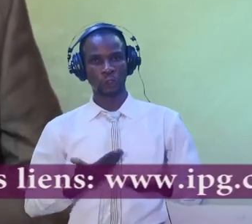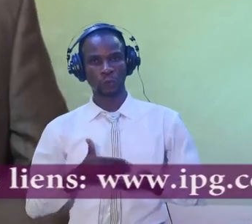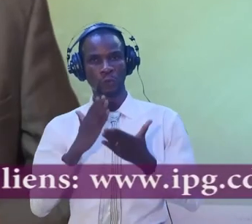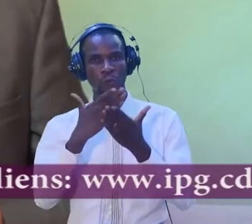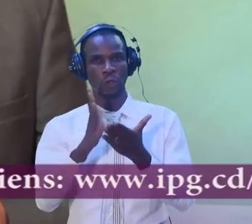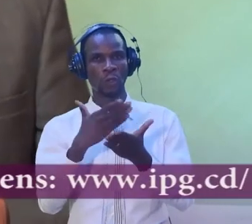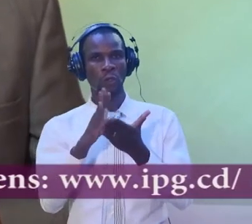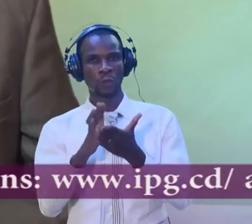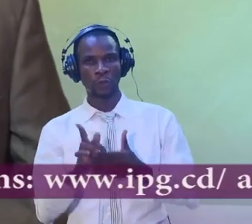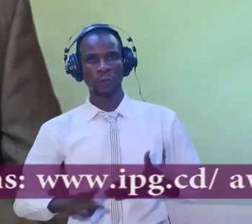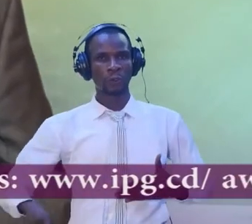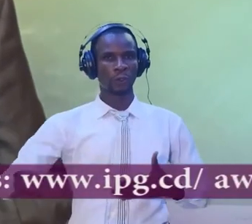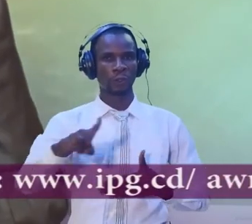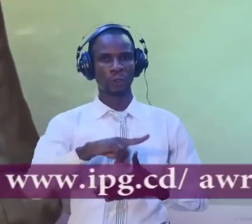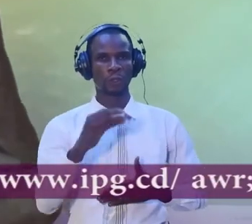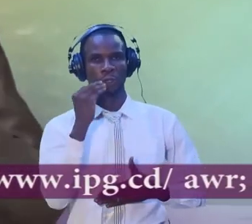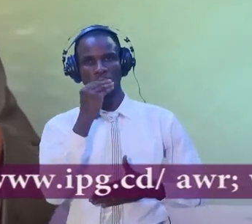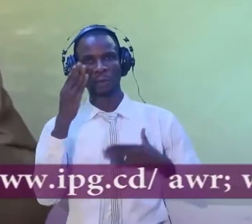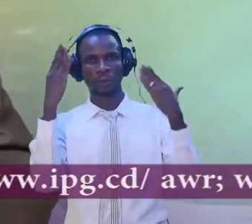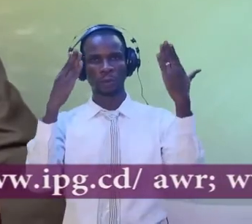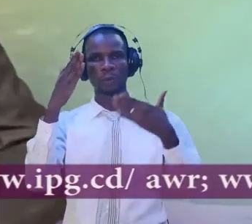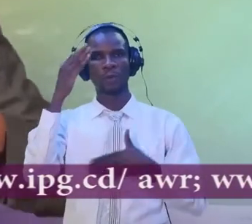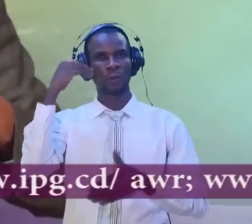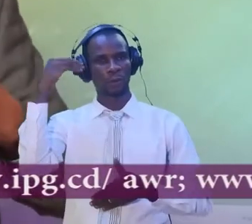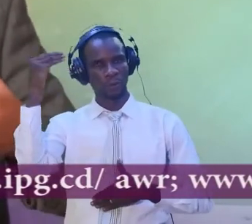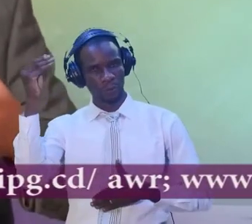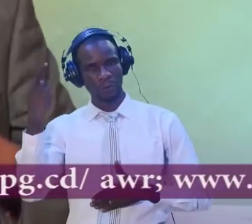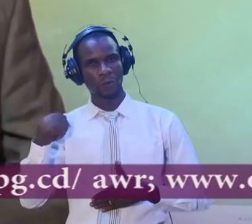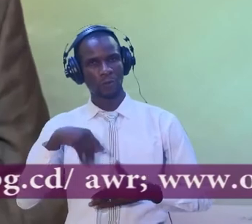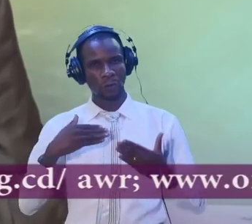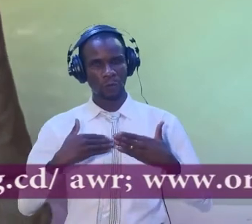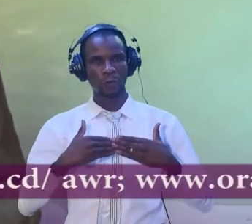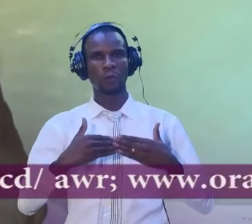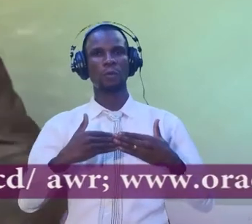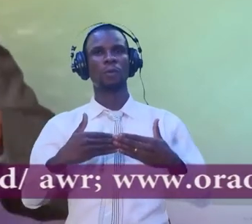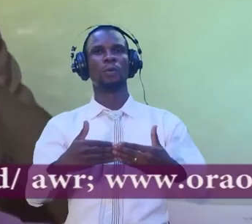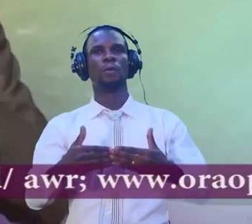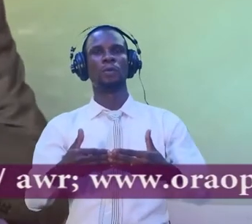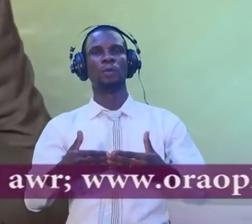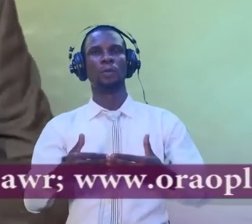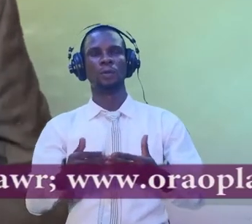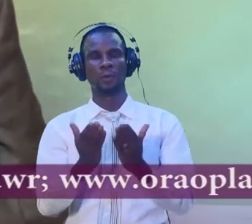Ninayo furaha tena kuwa hapa pamoja nanyi ili tuweze kusoma neno la Mungu.